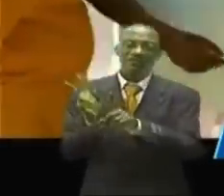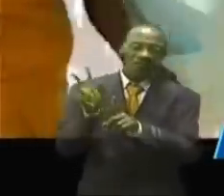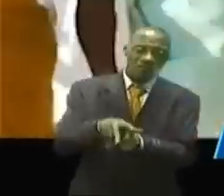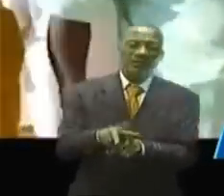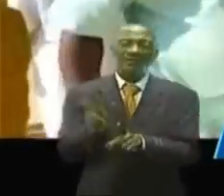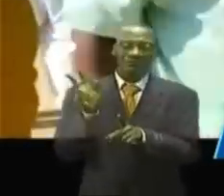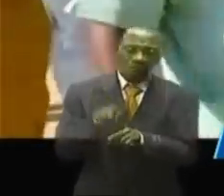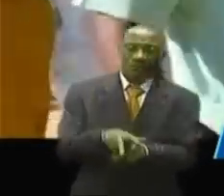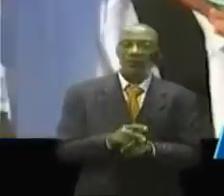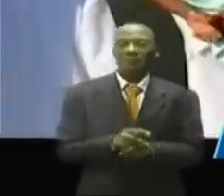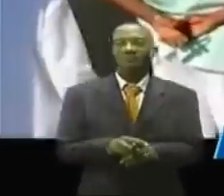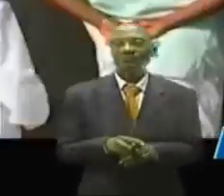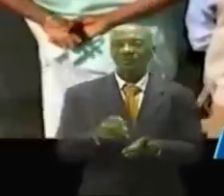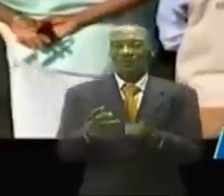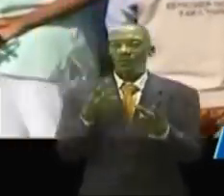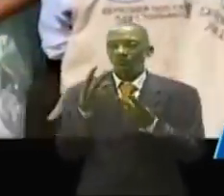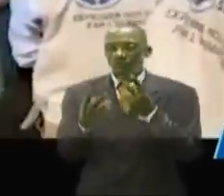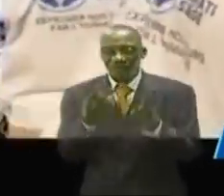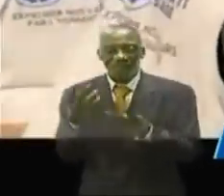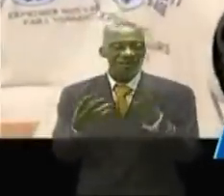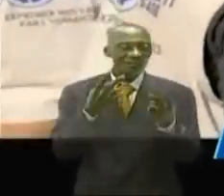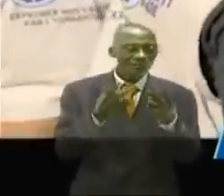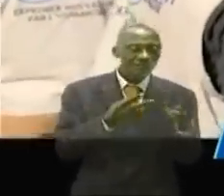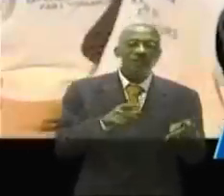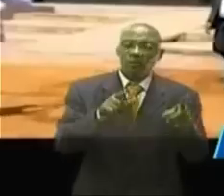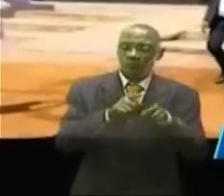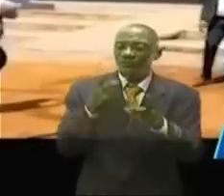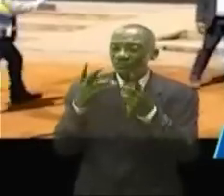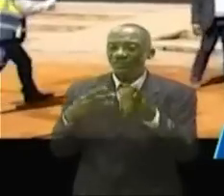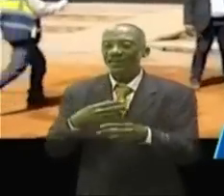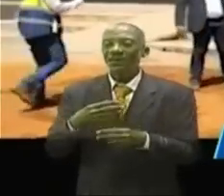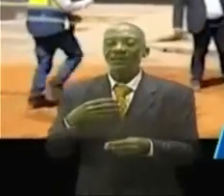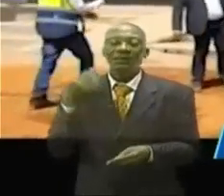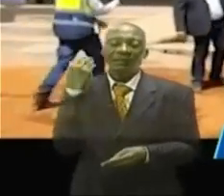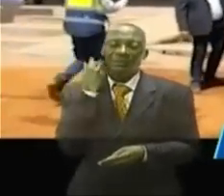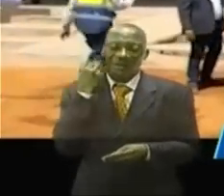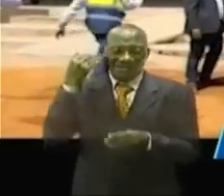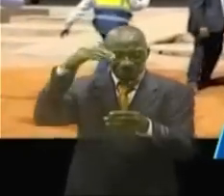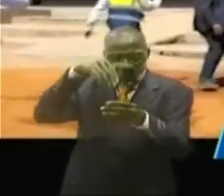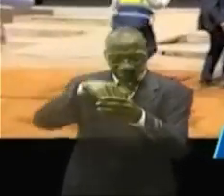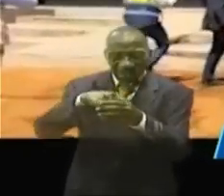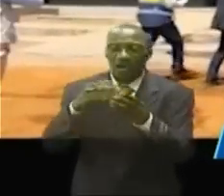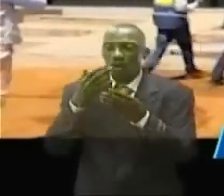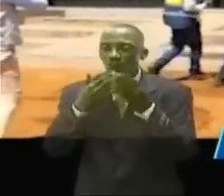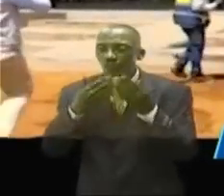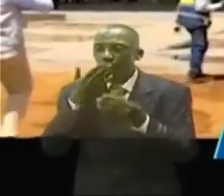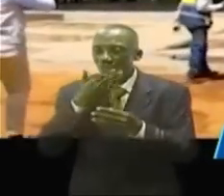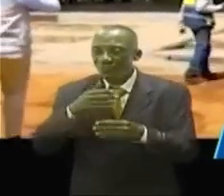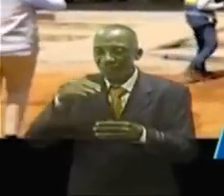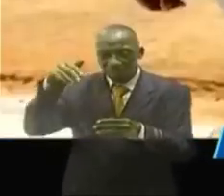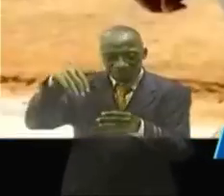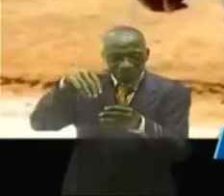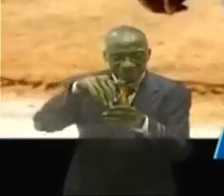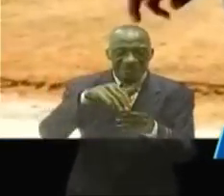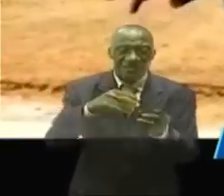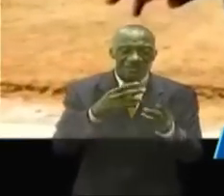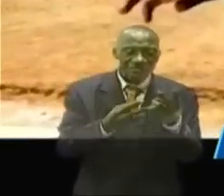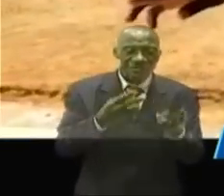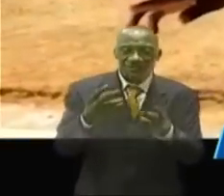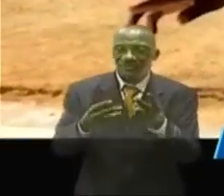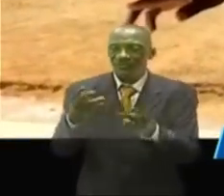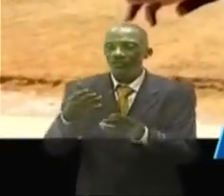psychologique des malades vulnérables et des victimes de violences sexuelles et en a profité pour effectuer une visite guidée de cet